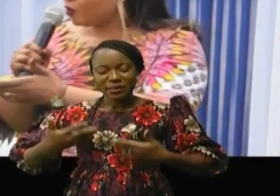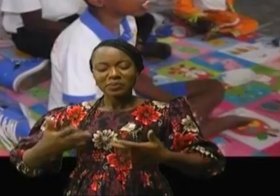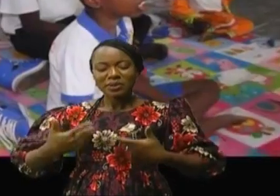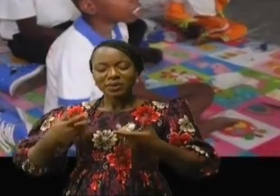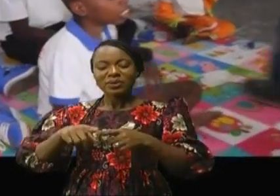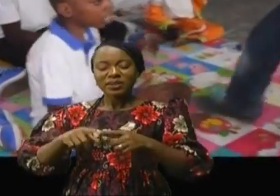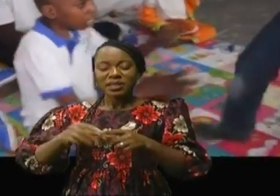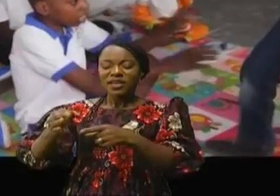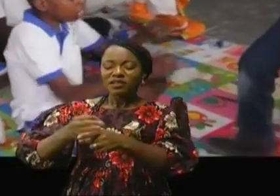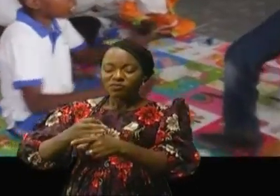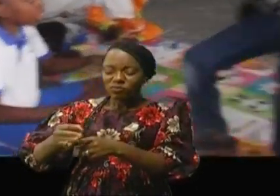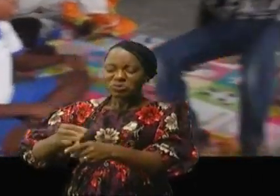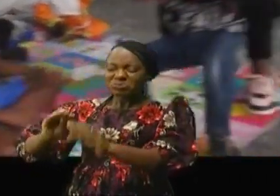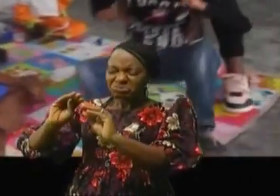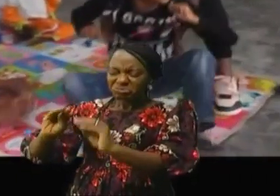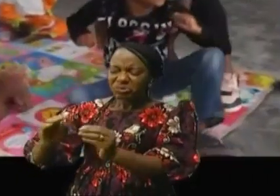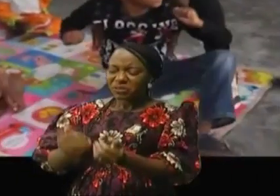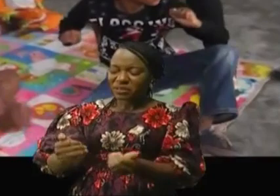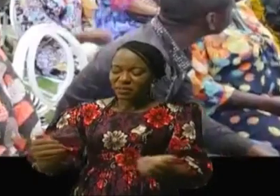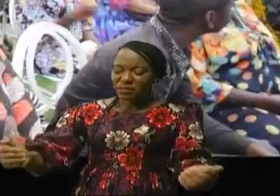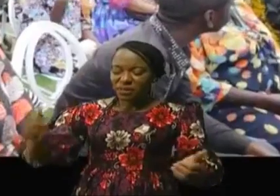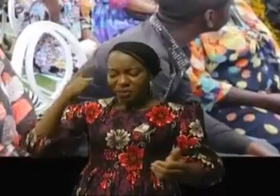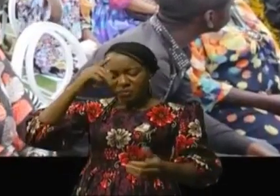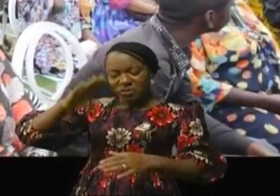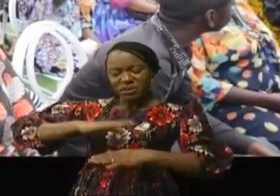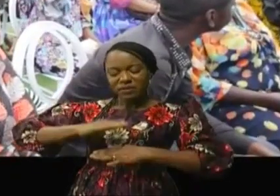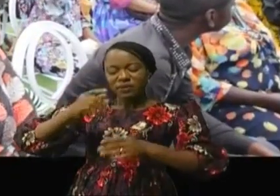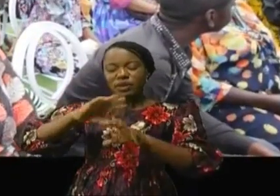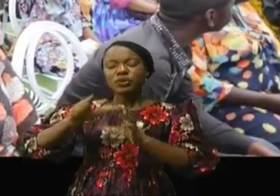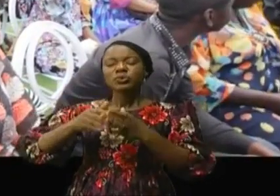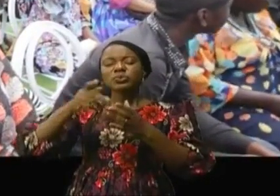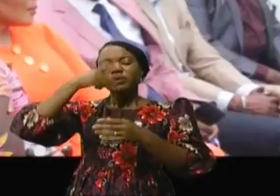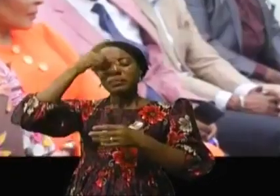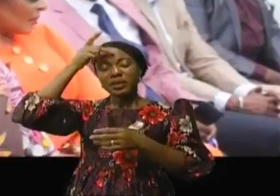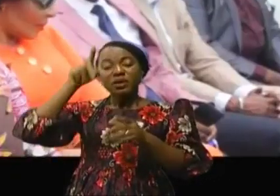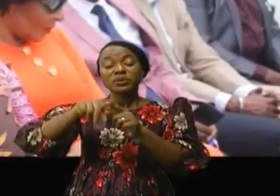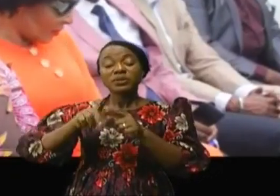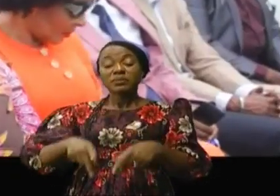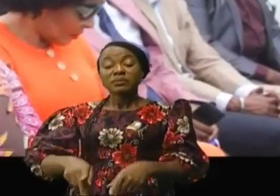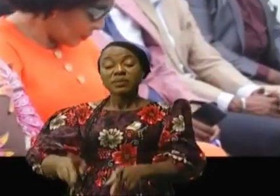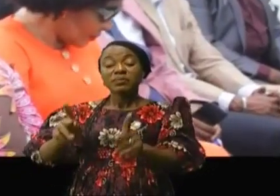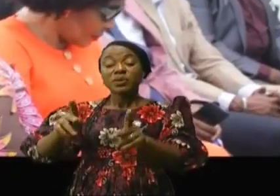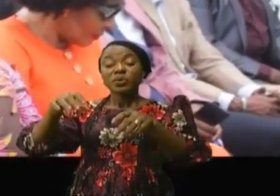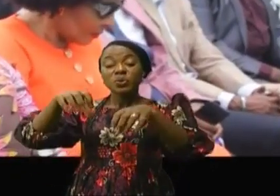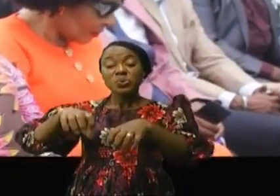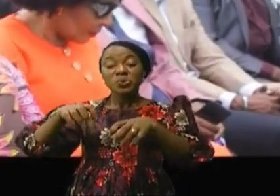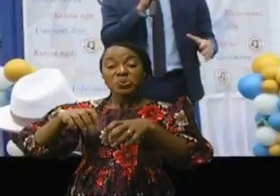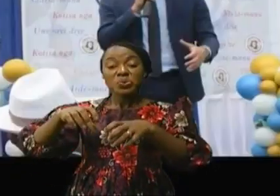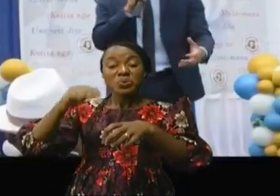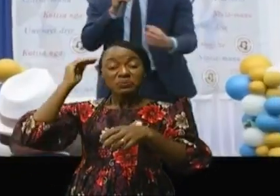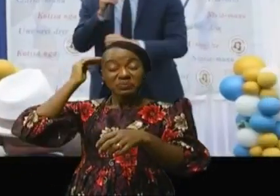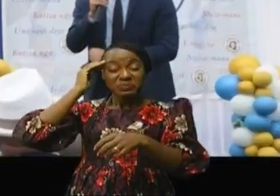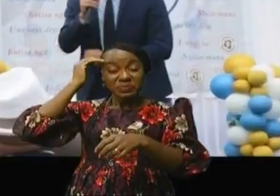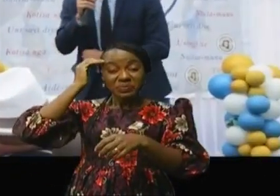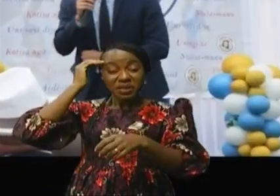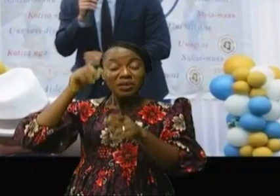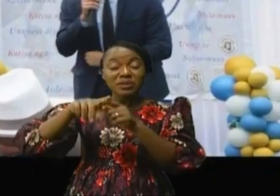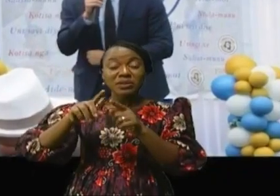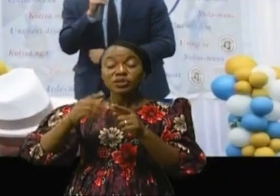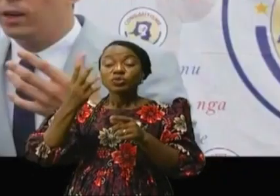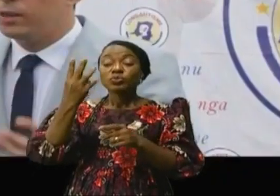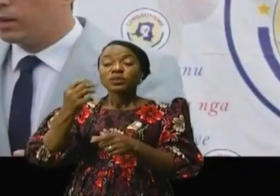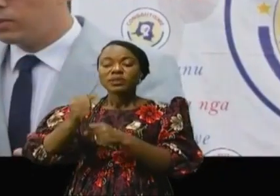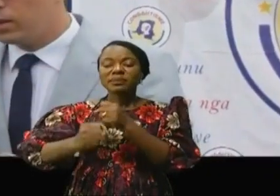la formation de ses enfants autistes au grand bonheur des parents. L'occasion a également permis à Congo Autisme de célébrer son 3e